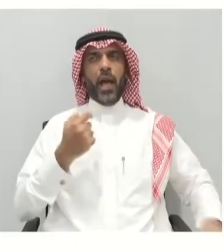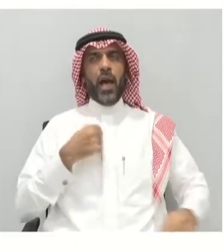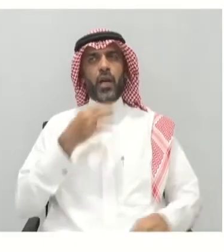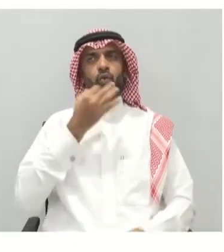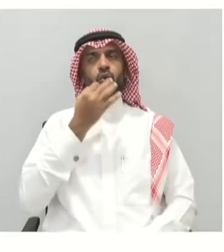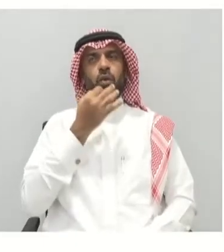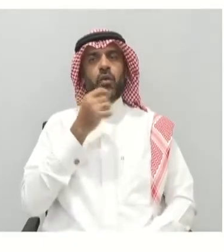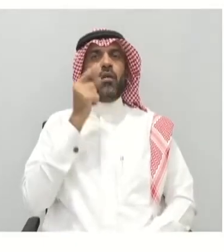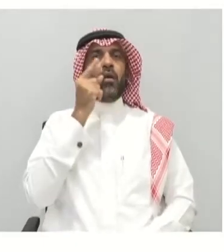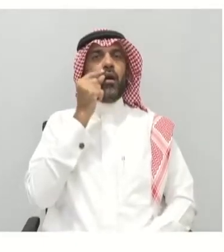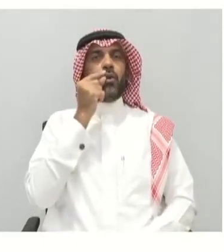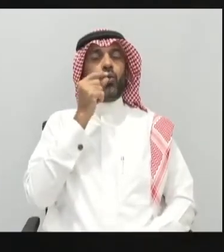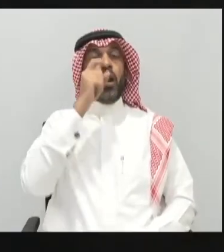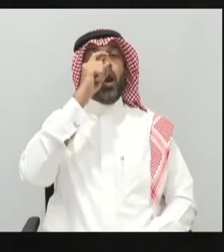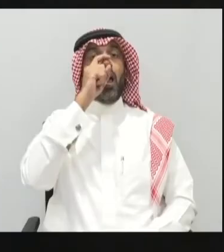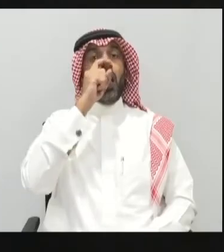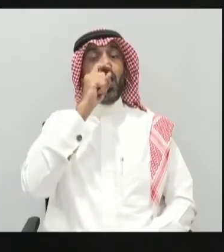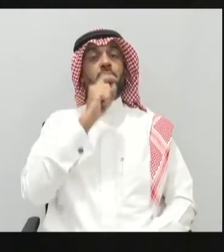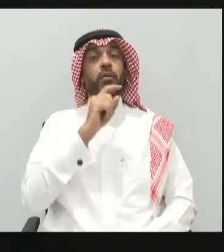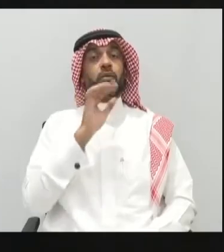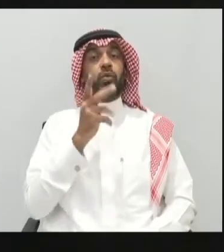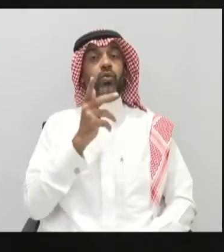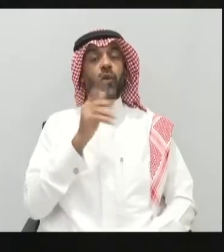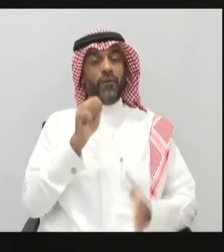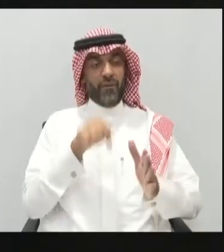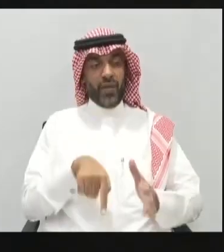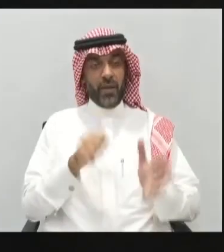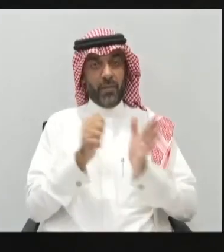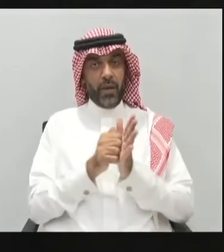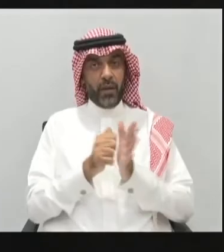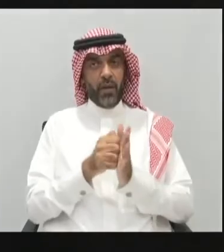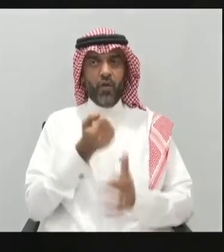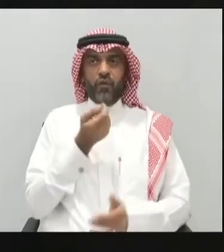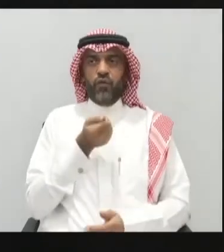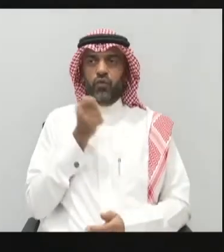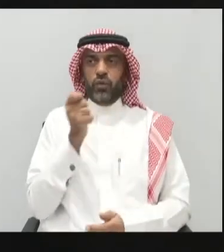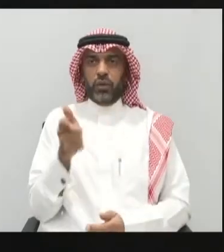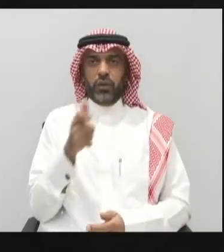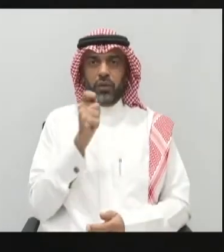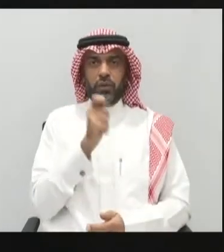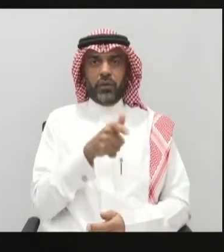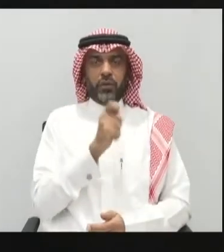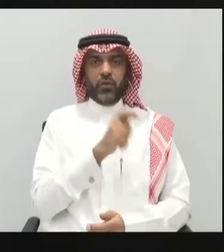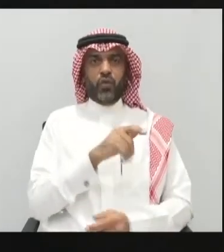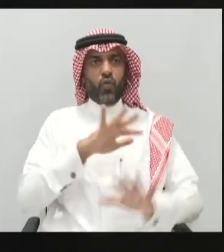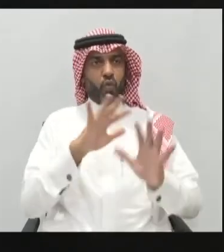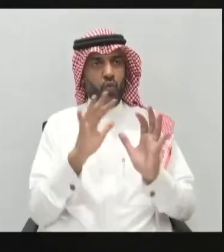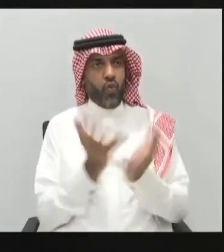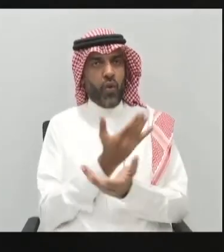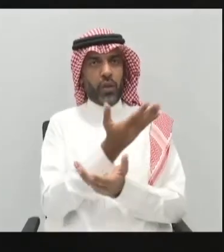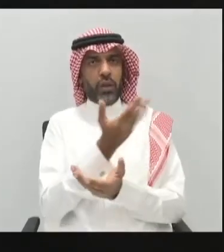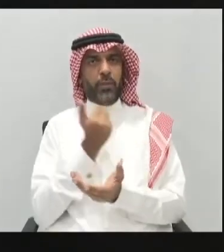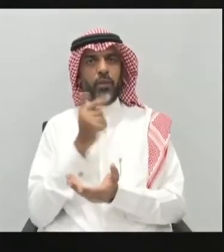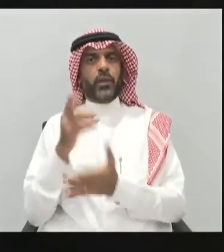ويجب على الرجل ان يقوم في بيته وفي مصروف بيته كاملا وهذا من مسؤولياته